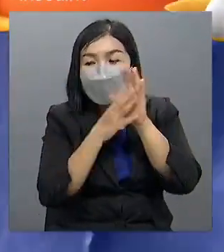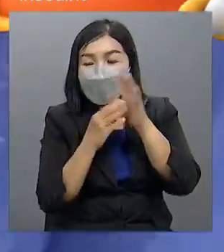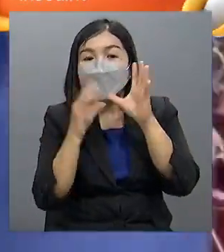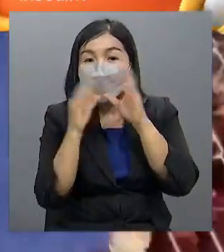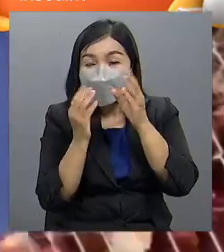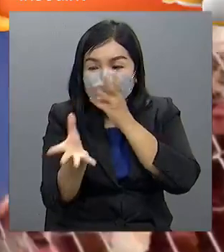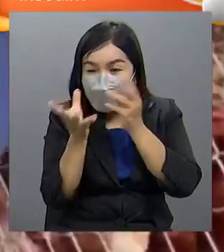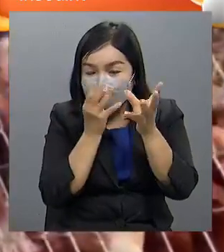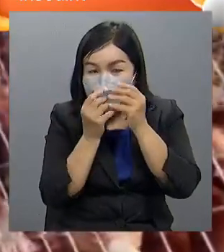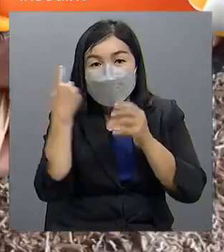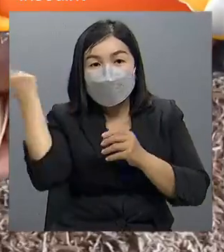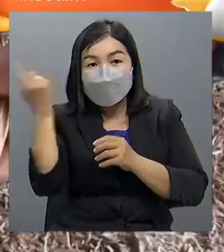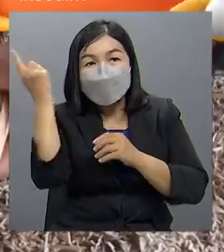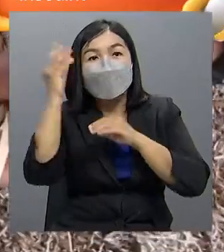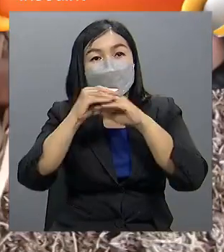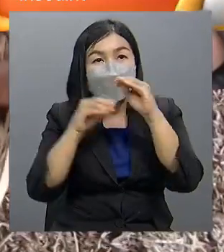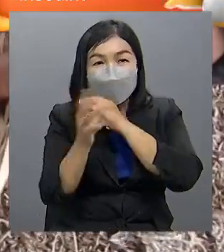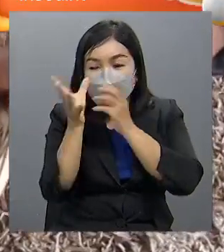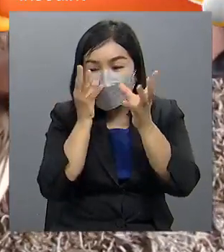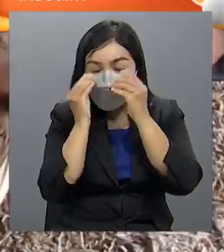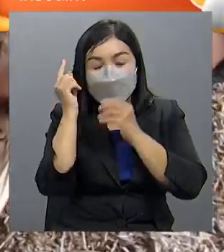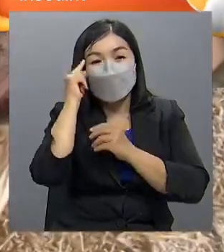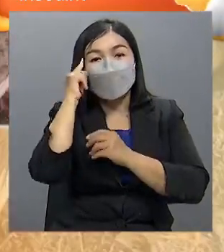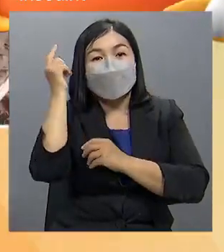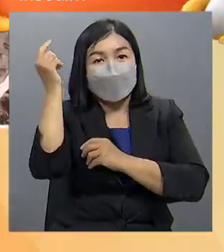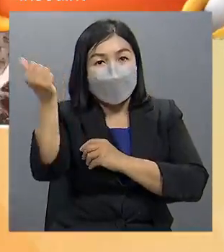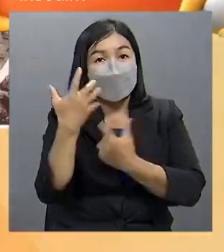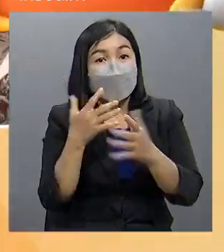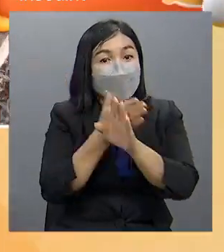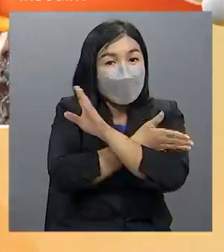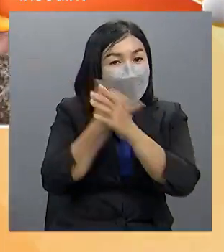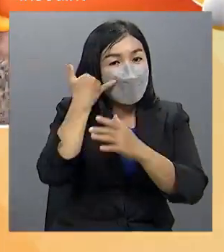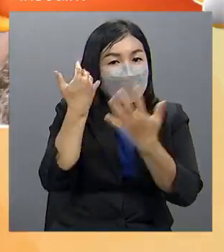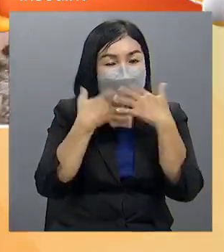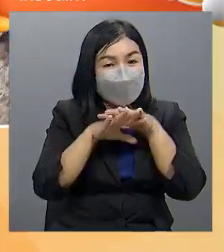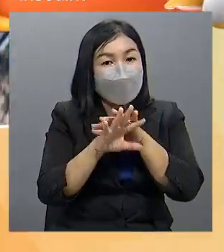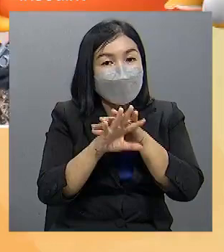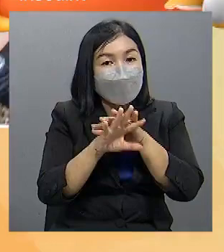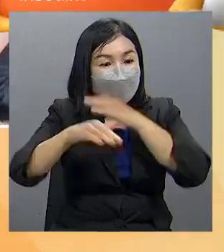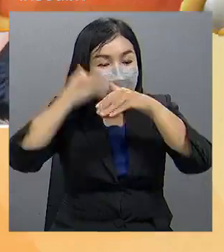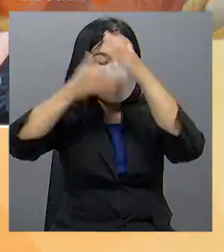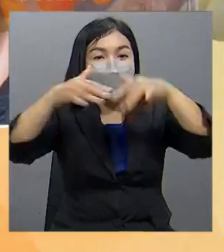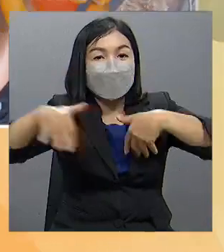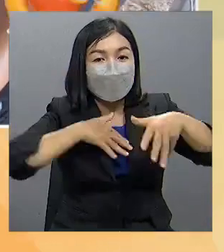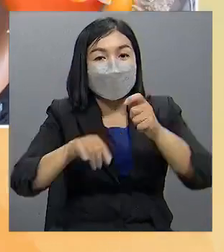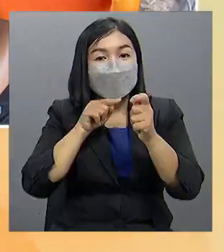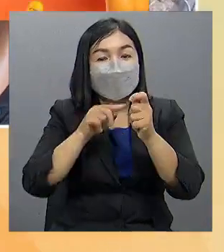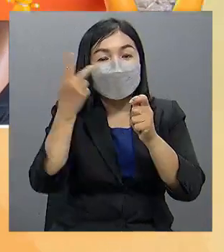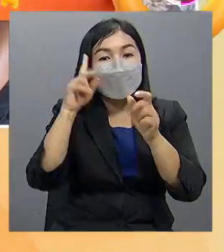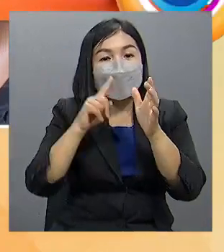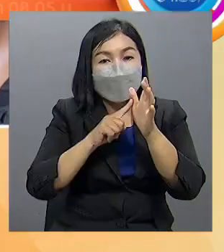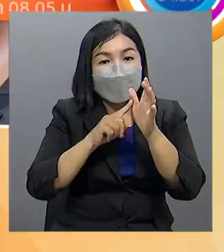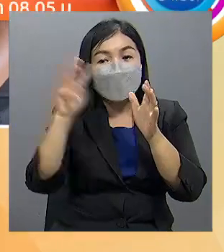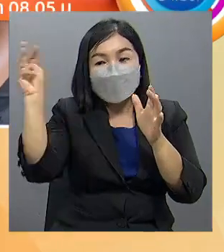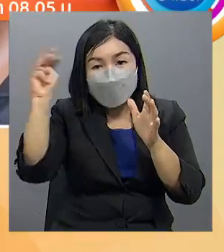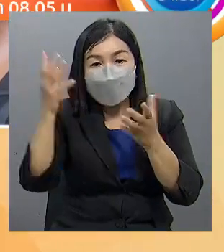สามารถเข้าไปเรียนรู้ได้เลยนะคะแต่ว่าติดต่อไปล่วงหน้านิดนึงนะคะที่สำนักงานพัฒนาชุมชนอำเภอคำม่วงหรือว่าที่ศูนย์เกษ